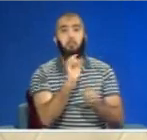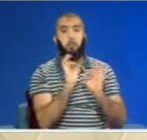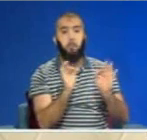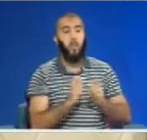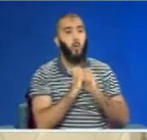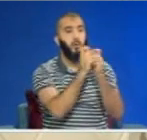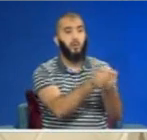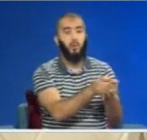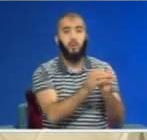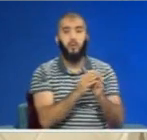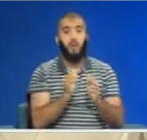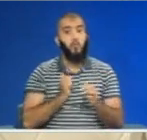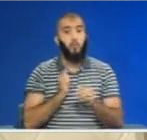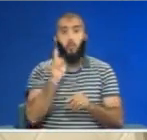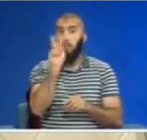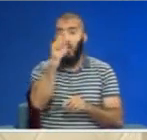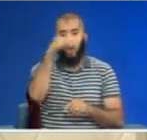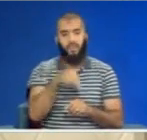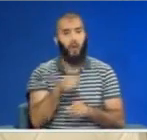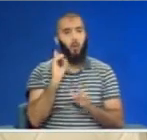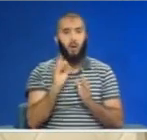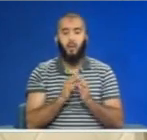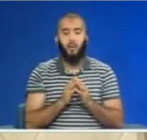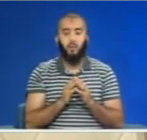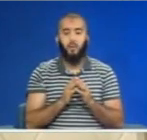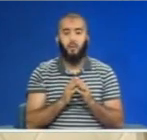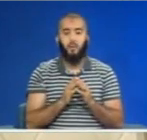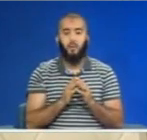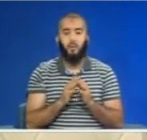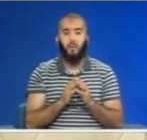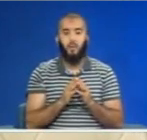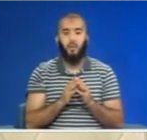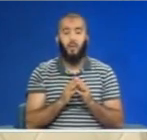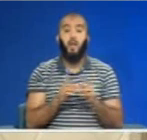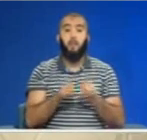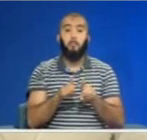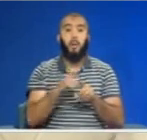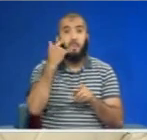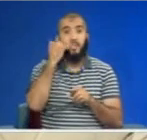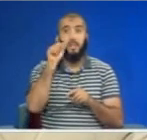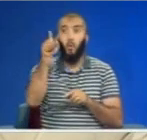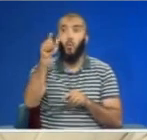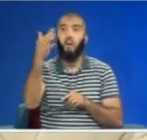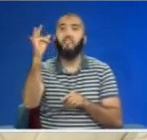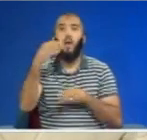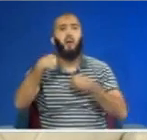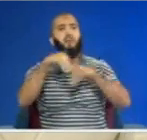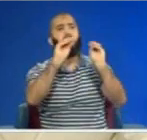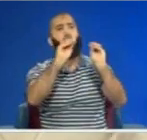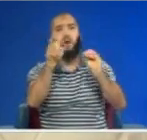أو حق حتى البيع، هذا لا يصح ولا يجوز، يعني حتى البيع الذي باع